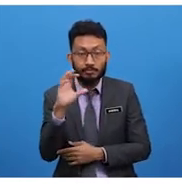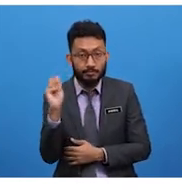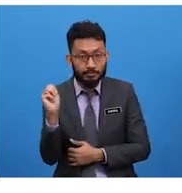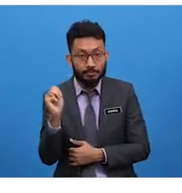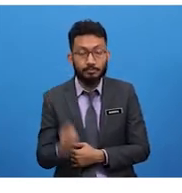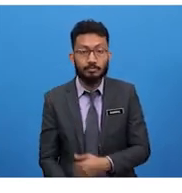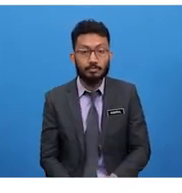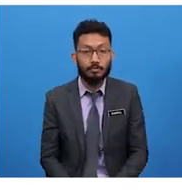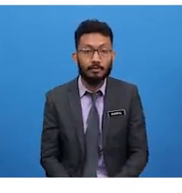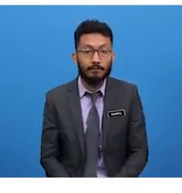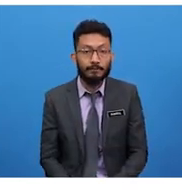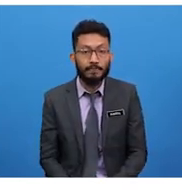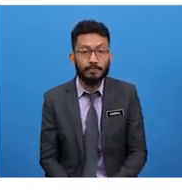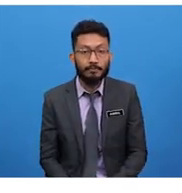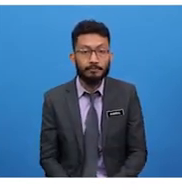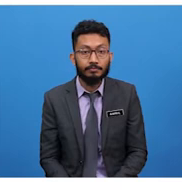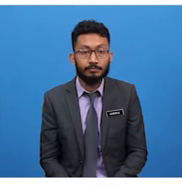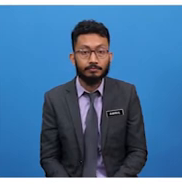cm.